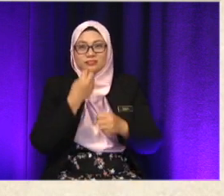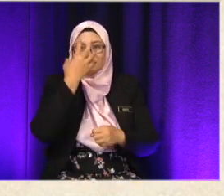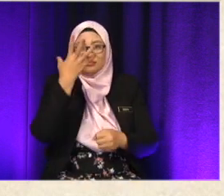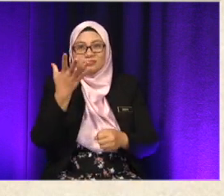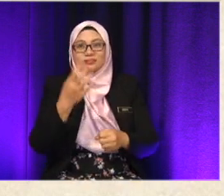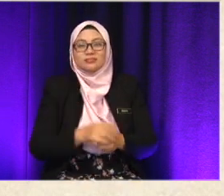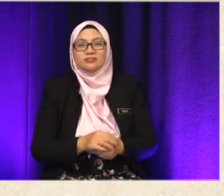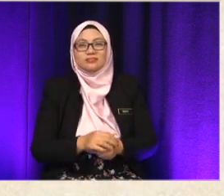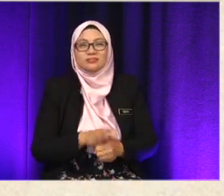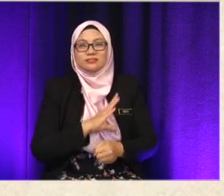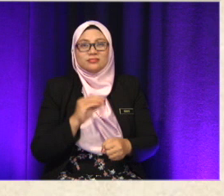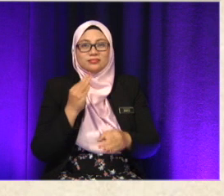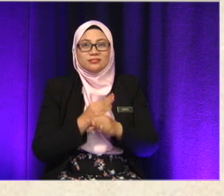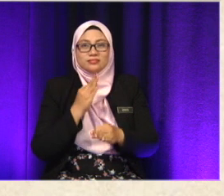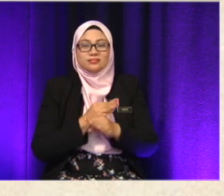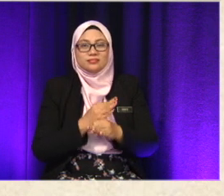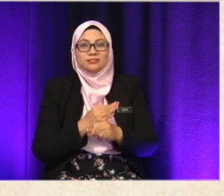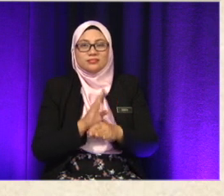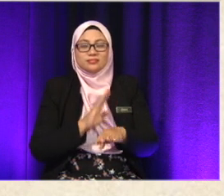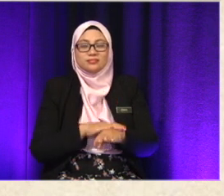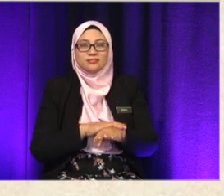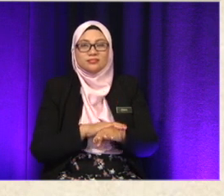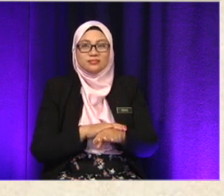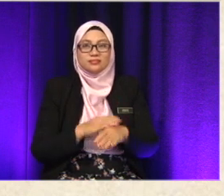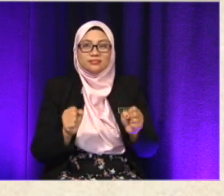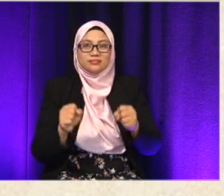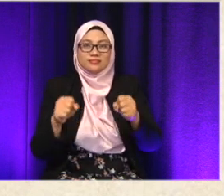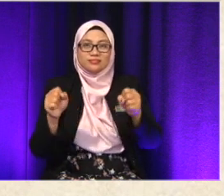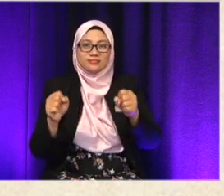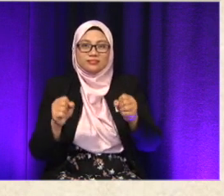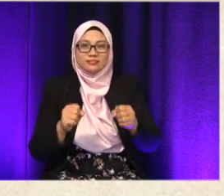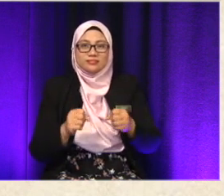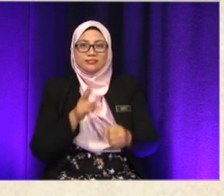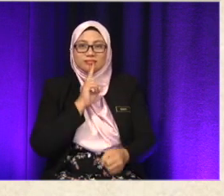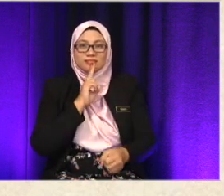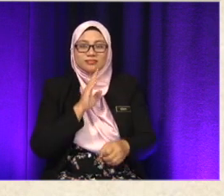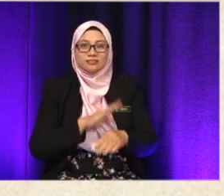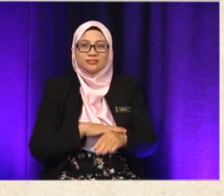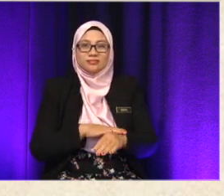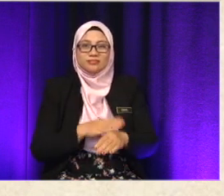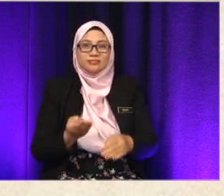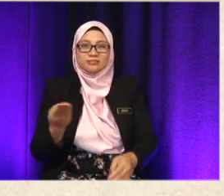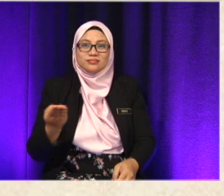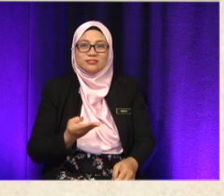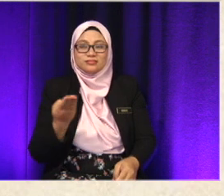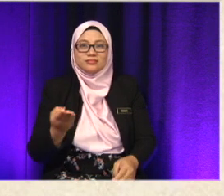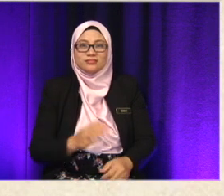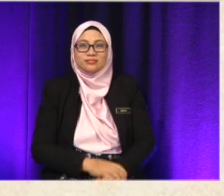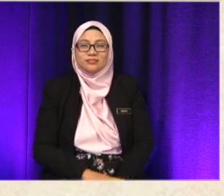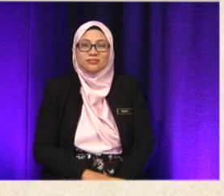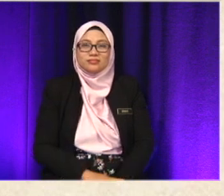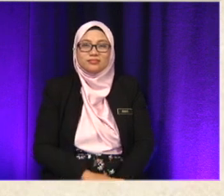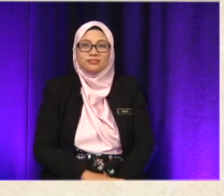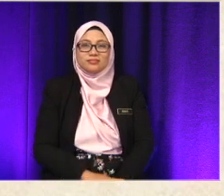komponen dalam sistem hidrolik pada produk kejuruteraan itu sendiri. Okey, dan cikgu bagi contoh-contoh tentu kan. Okey, aplikasikan konsep sistem